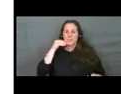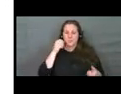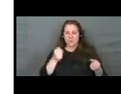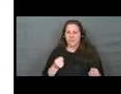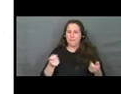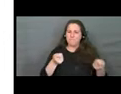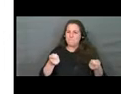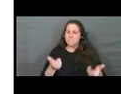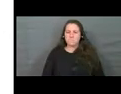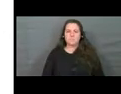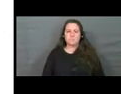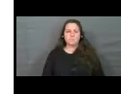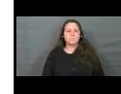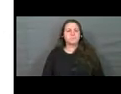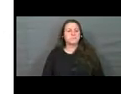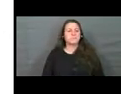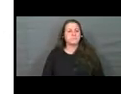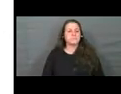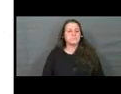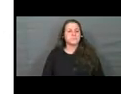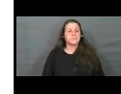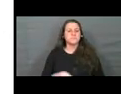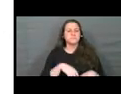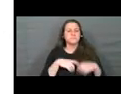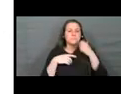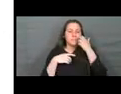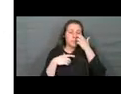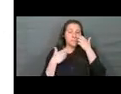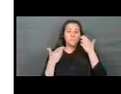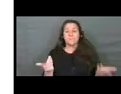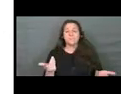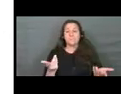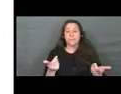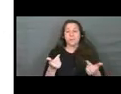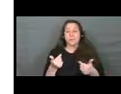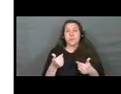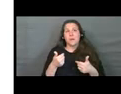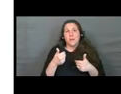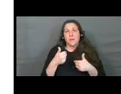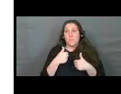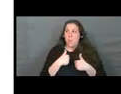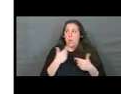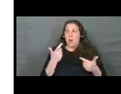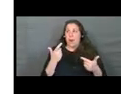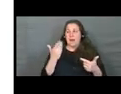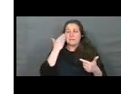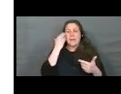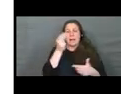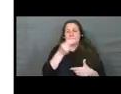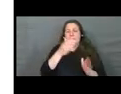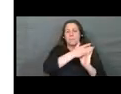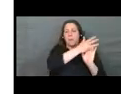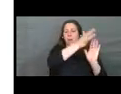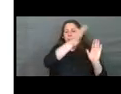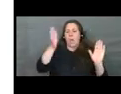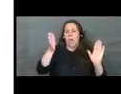gens, je vais limiter ça à ce qu'on vit chez nous. C'est sûr que j'ai un ancien chapeau qui était plus global sur l'ensemble des personnes en situation de handicap, mais là, je prends mon